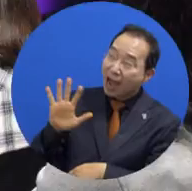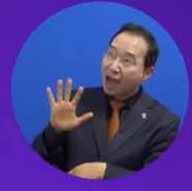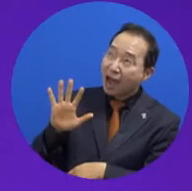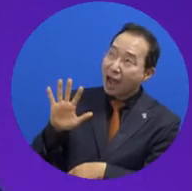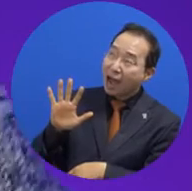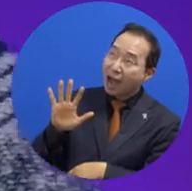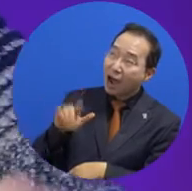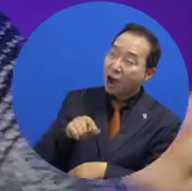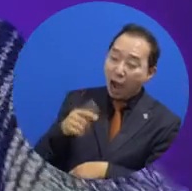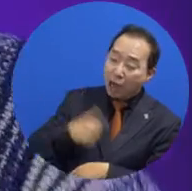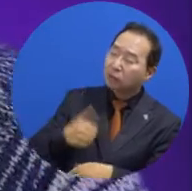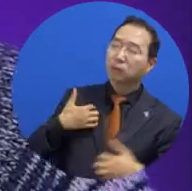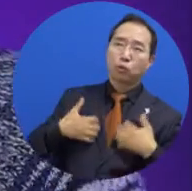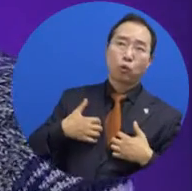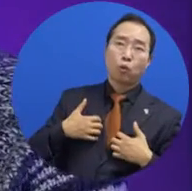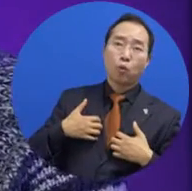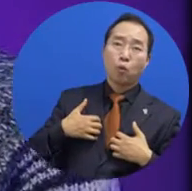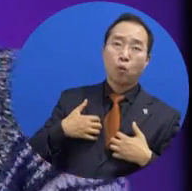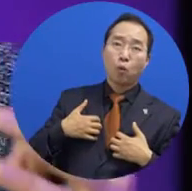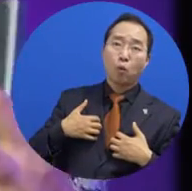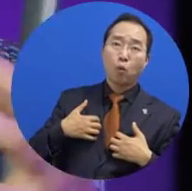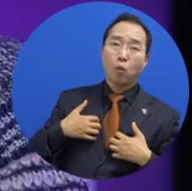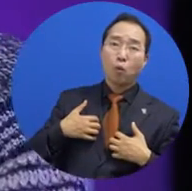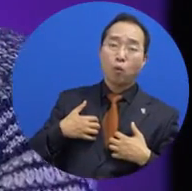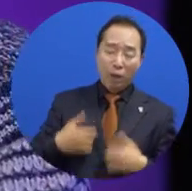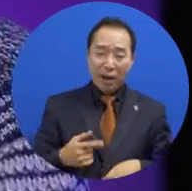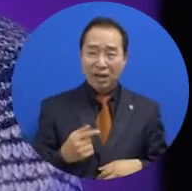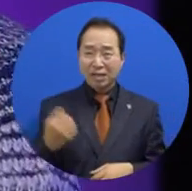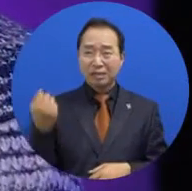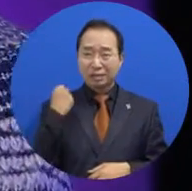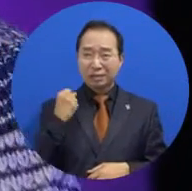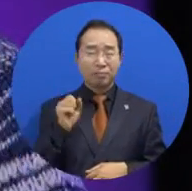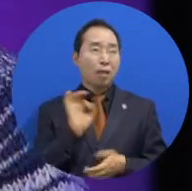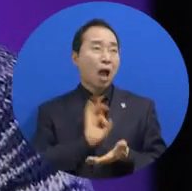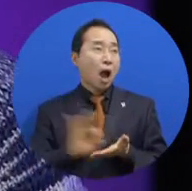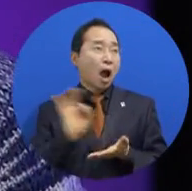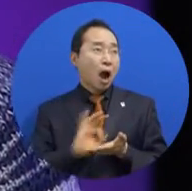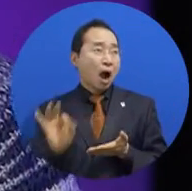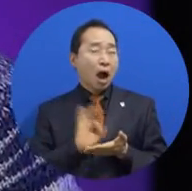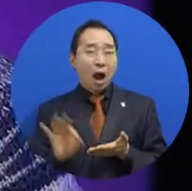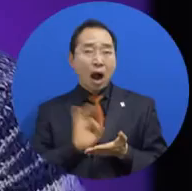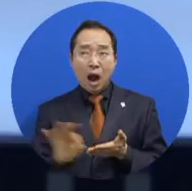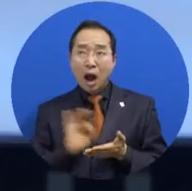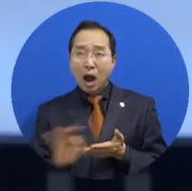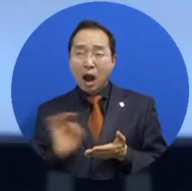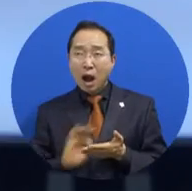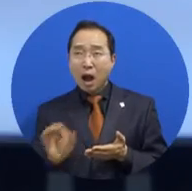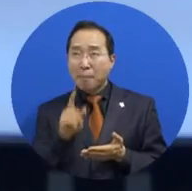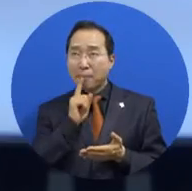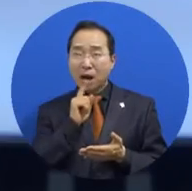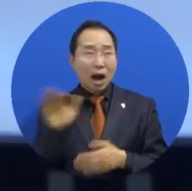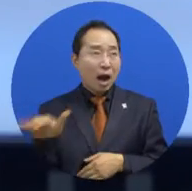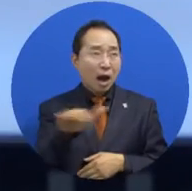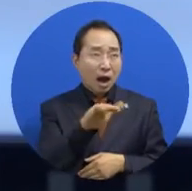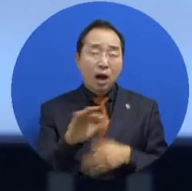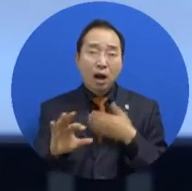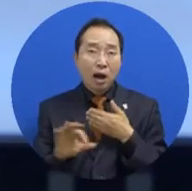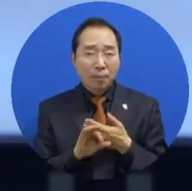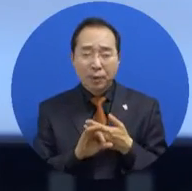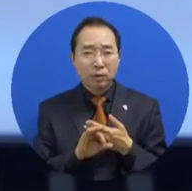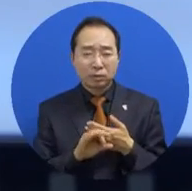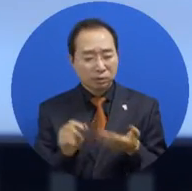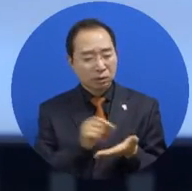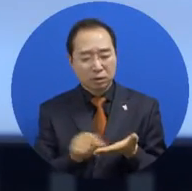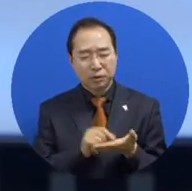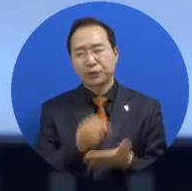부드러워져요. 왜냐하면 힘을 낭비해가지고는 이 언어가 생성이 안 되거든요. 그러니까 뭐 식생활 다